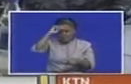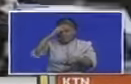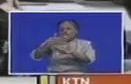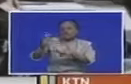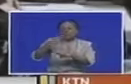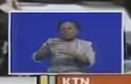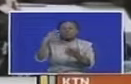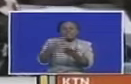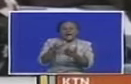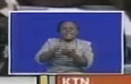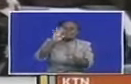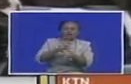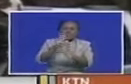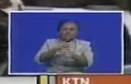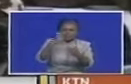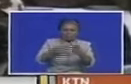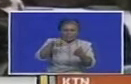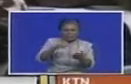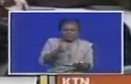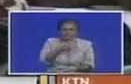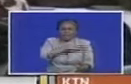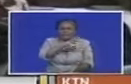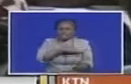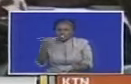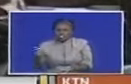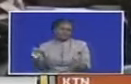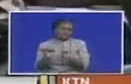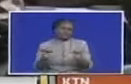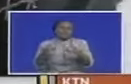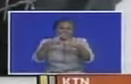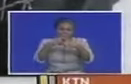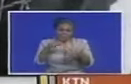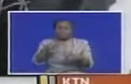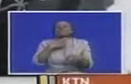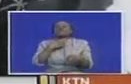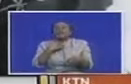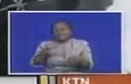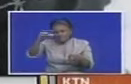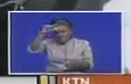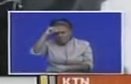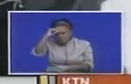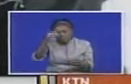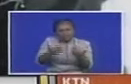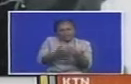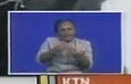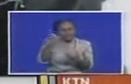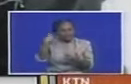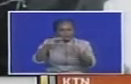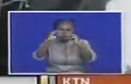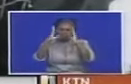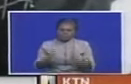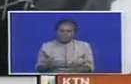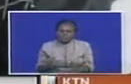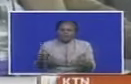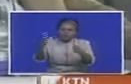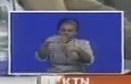kwa miradi ambapo haiwafaidi wanafunzi wengi, na badala yake anaitaka serikali kuwashughulikia walimu. Chama hicho cha walimu cha NAT